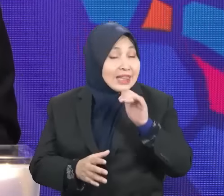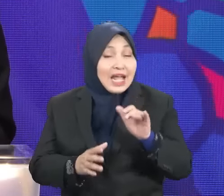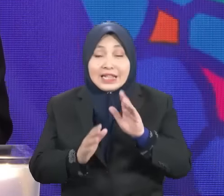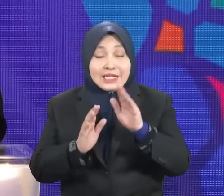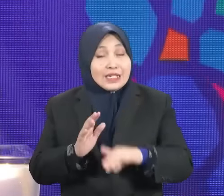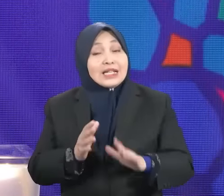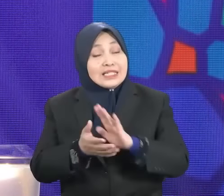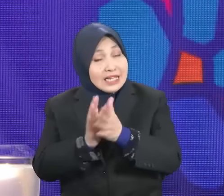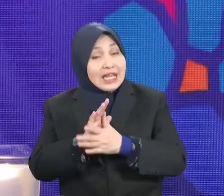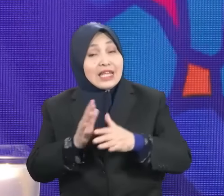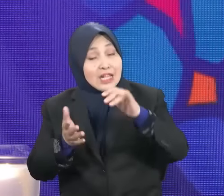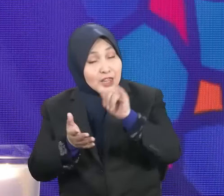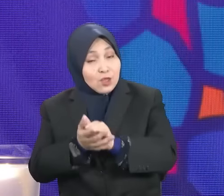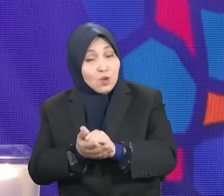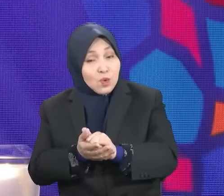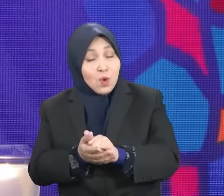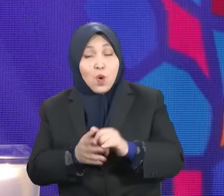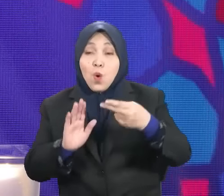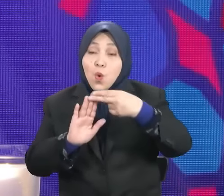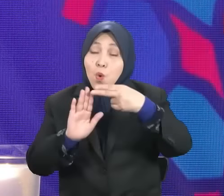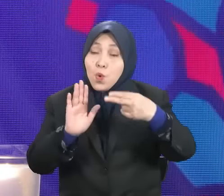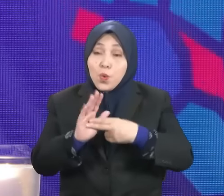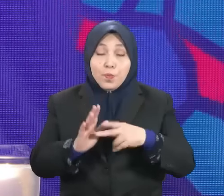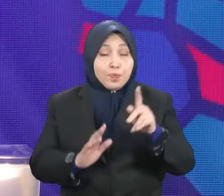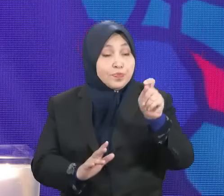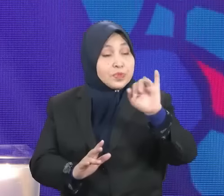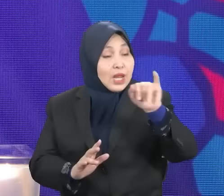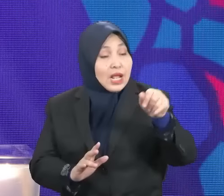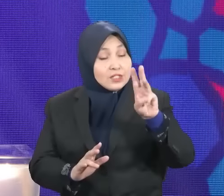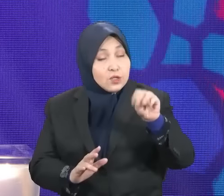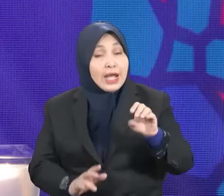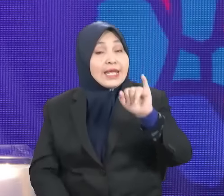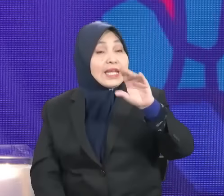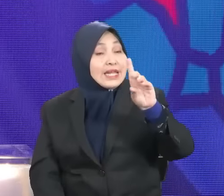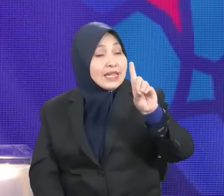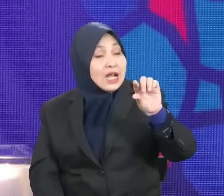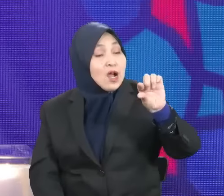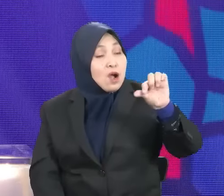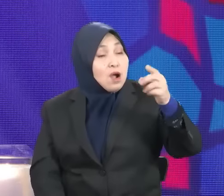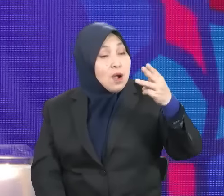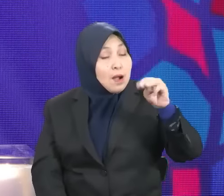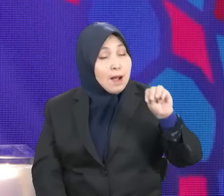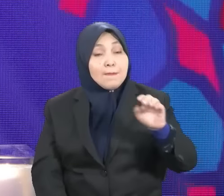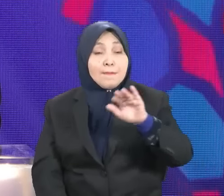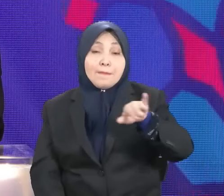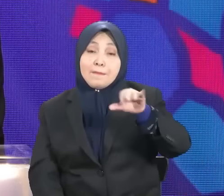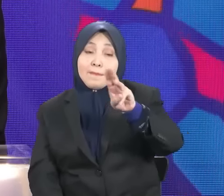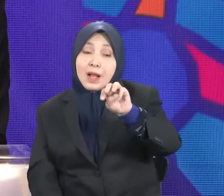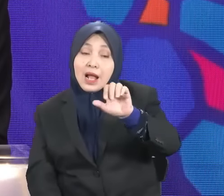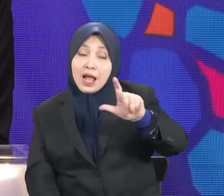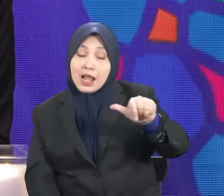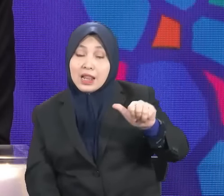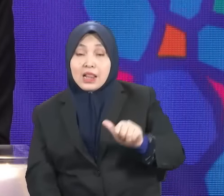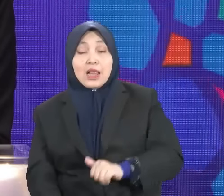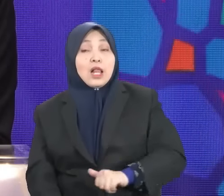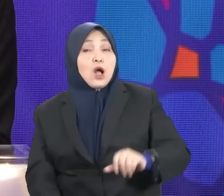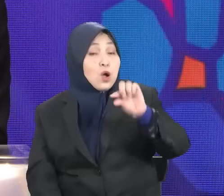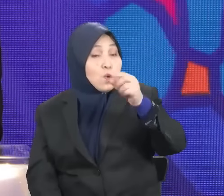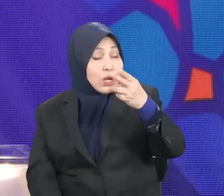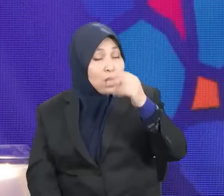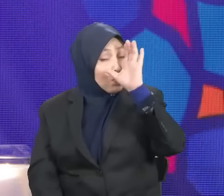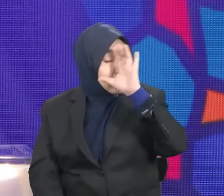baik itu hukum tajwid itu Idgham ada beberapa tempat lagi jadi kejuru malah untuk Ibu aja sekalian untuk